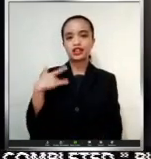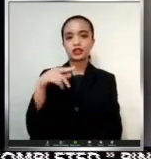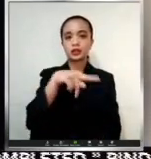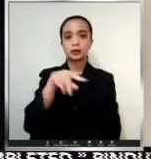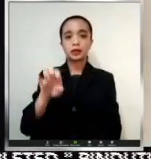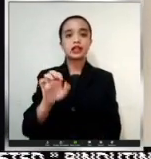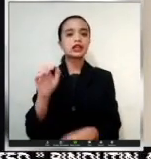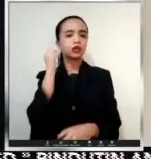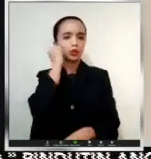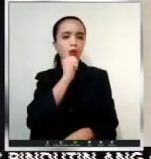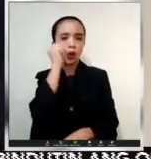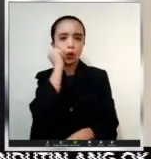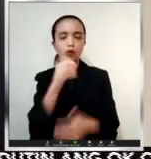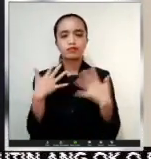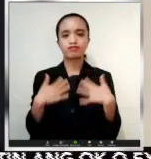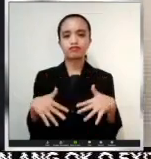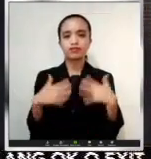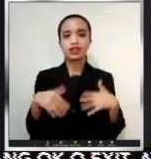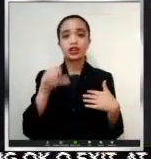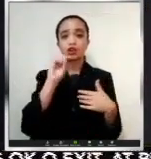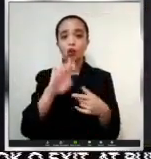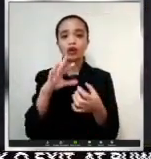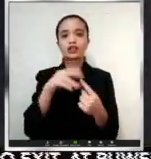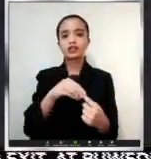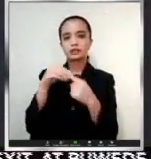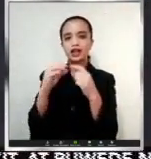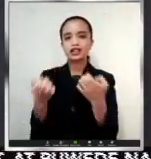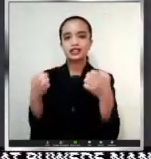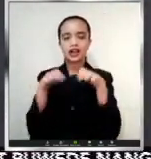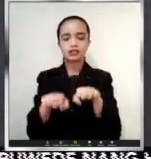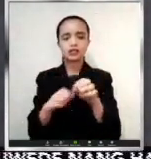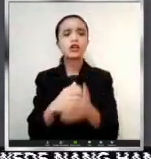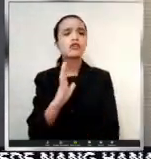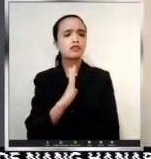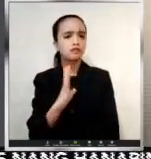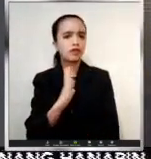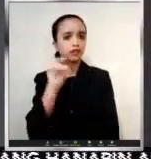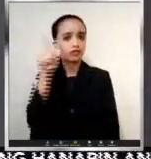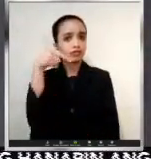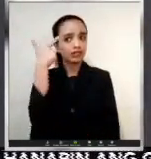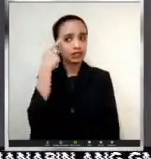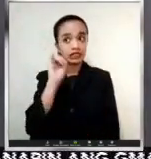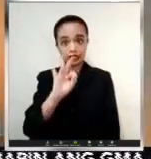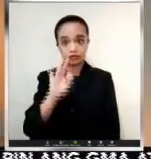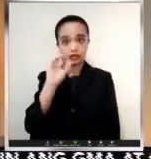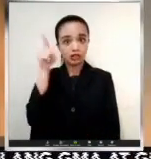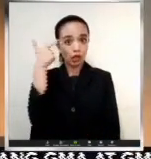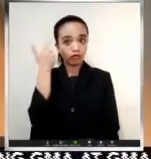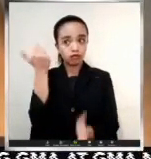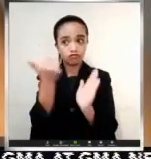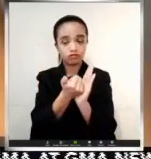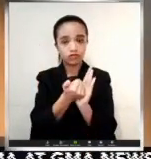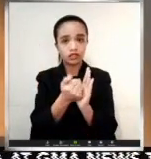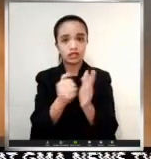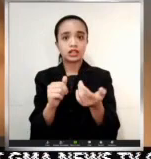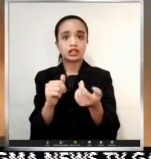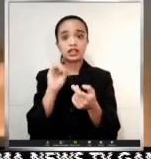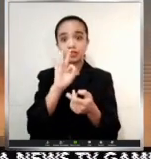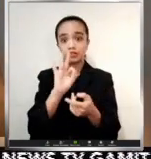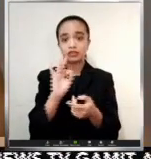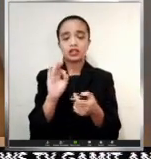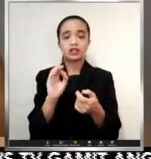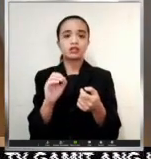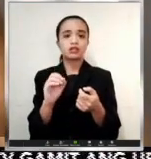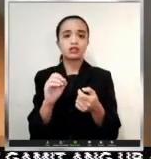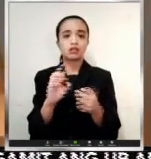o maging sa special events. Kung okay na sa government natin na parang yung mga event or wedding is okay na, why not? Kasama